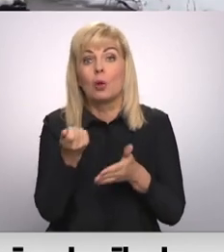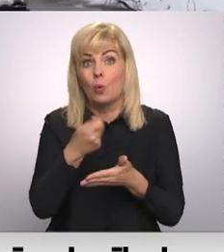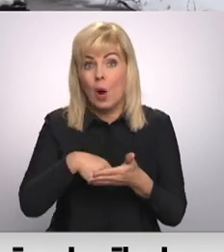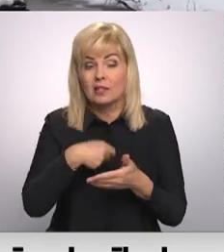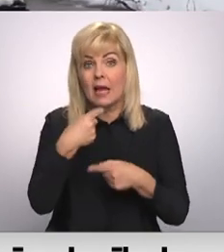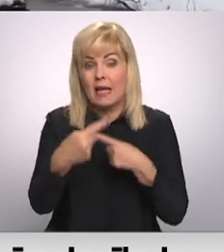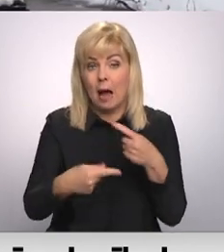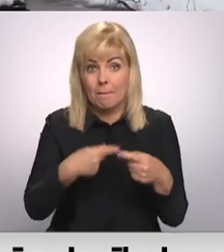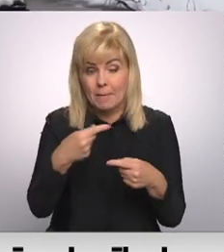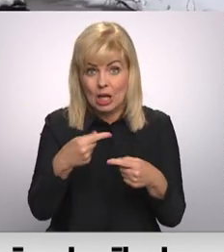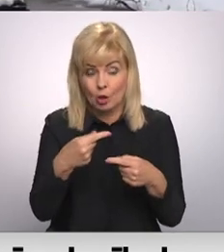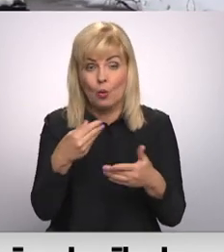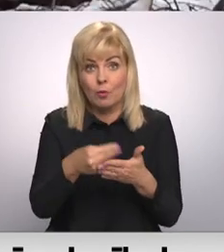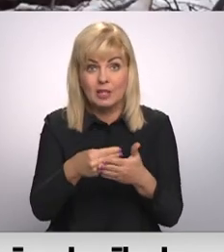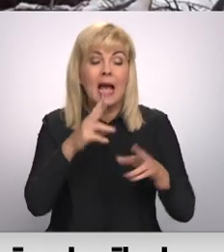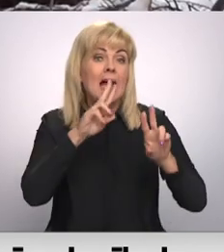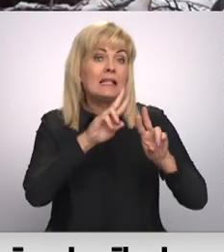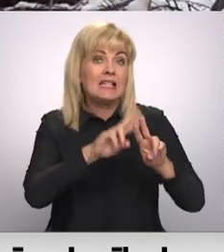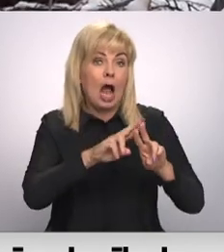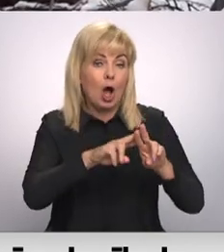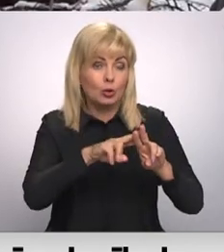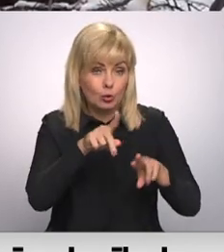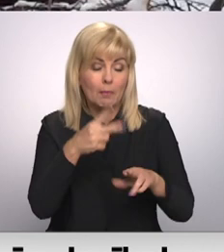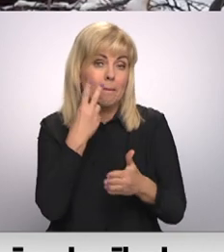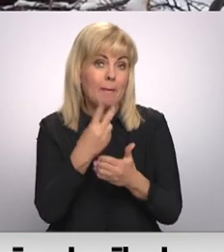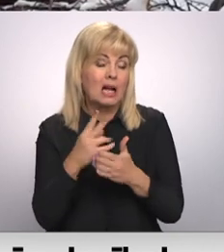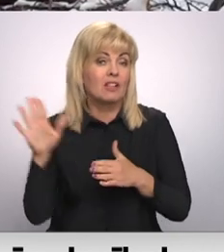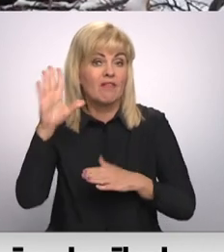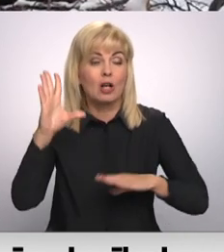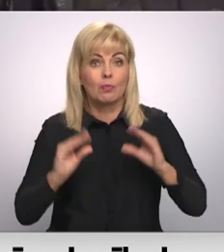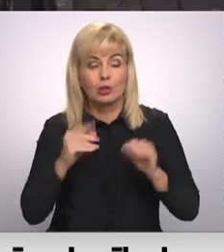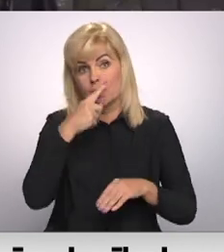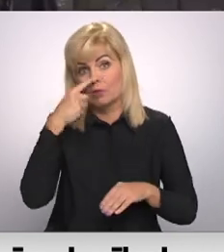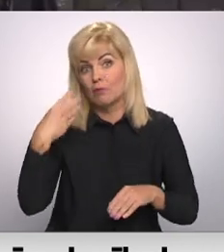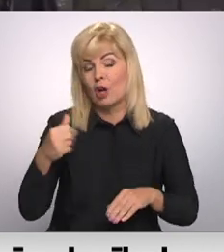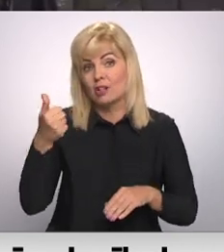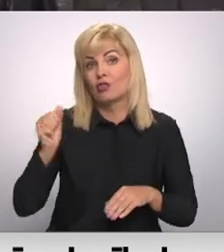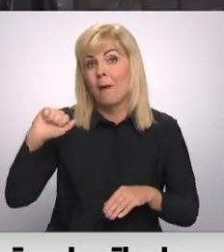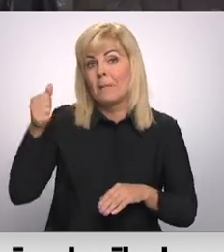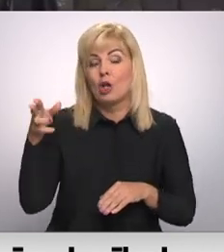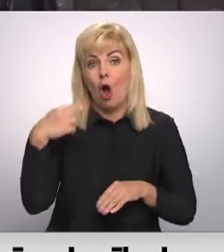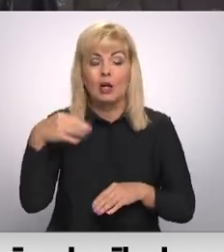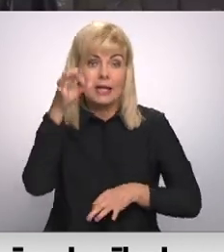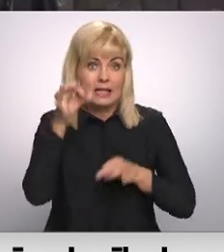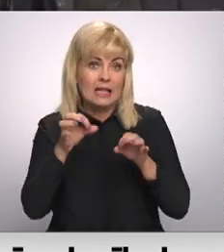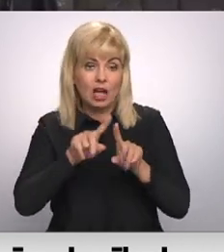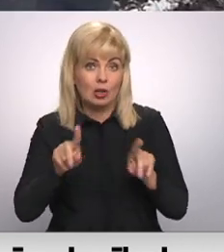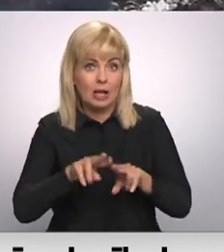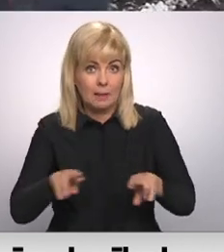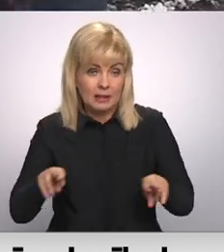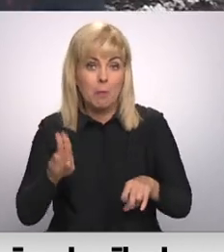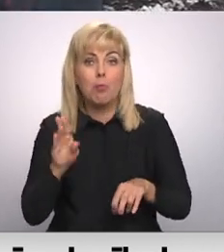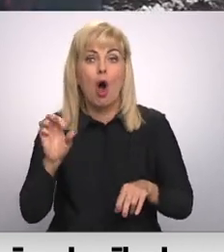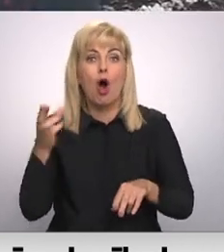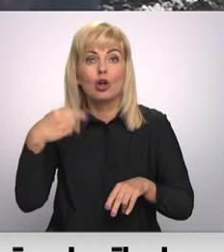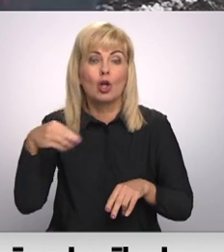iepirkuma procedūra, lai ir Liepājas cietuma būvniecībai paredzētais valsts budžeta finansējums ir aptuveni 146 miljonu eiro, Tieslietu ministrs Jānis Bordāns norāda, ka